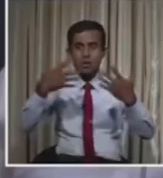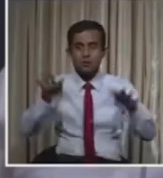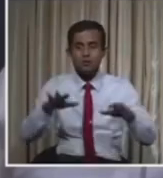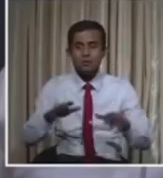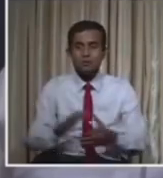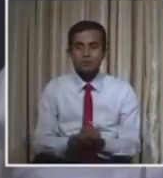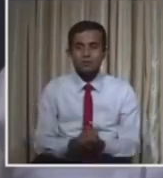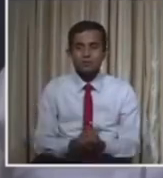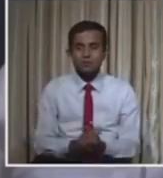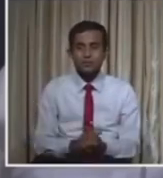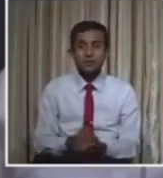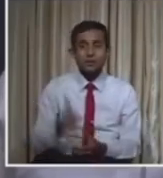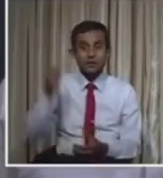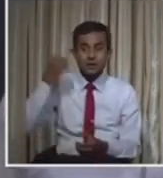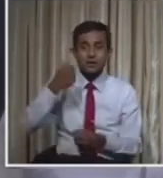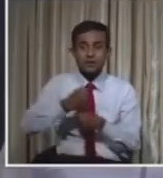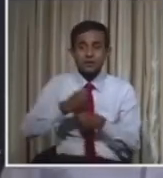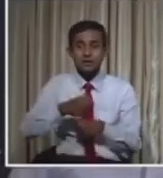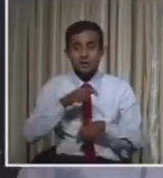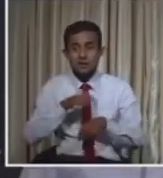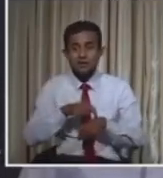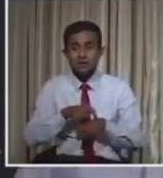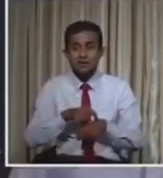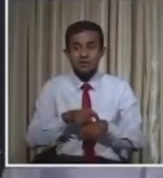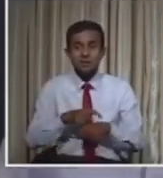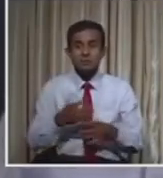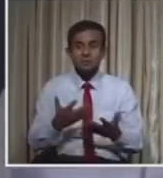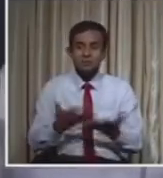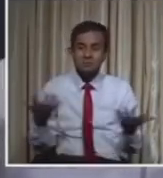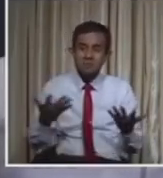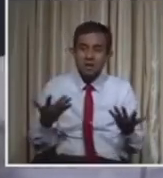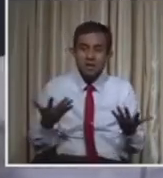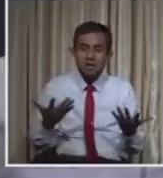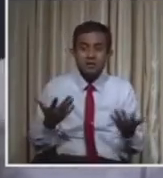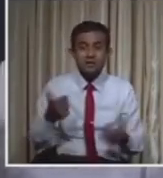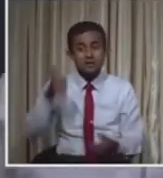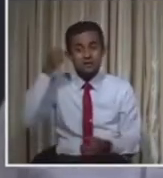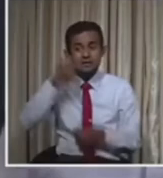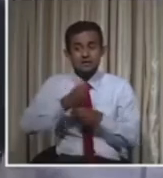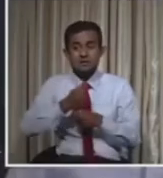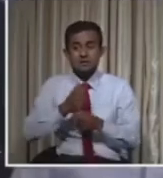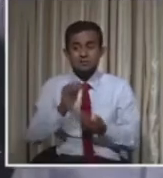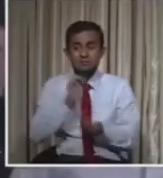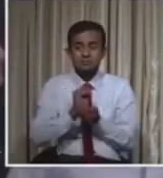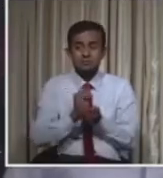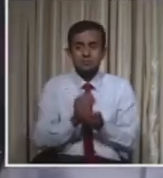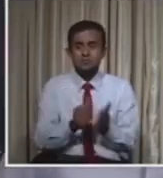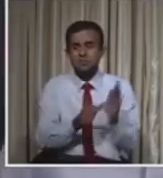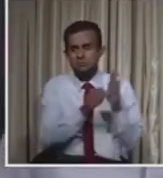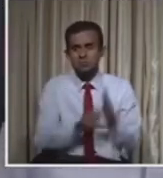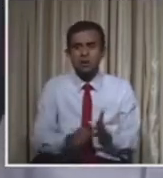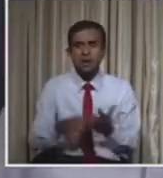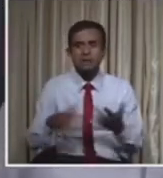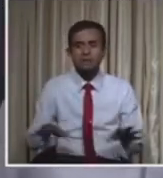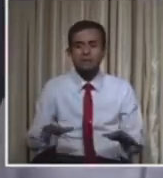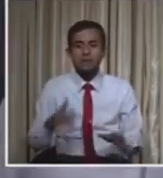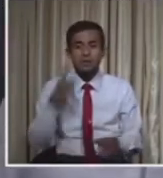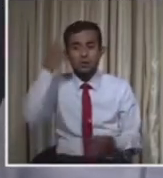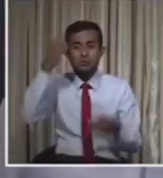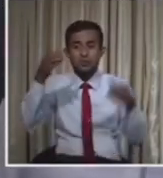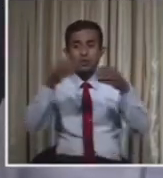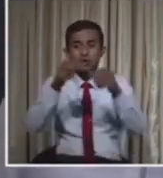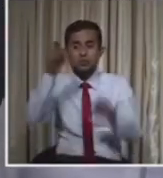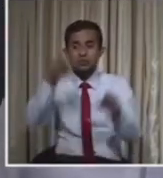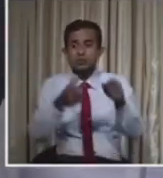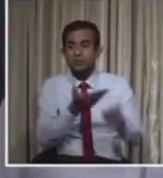වුණේ ඒ ආණ්ඩු ඇදිච්ච නොහැකියාව යාණ්ඩුව රාජ්‍ය ආරක්ෂා බල්ලට දැම්මා බුද්ධයන්සවල මිනිසුන්